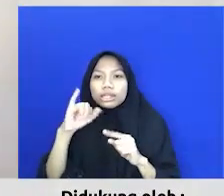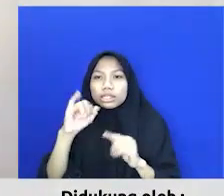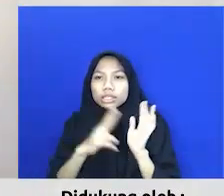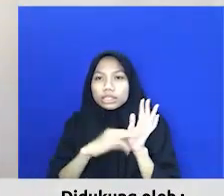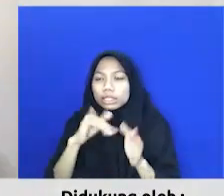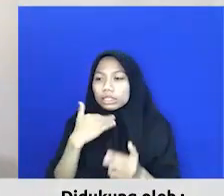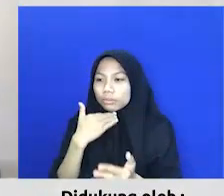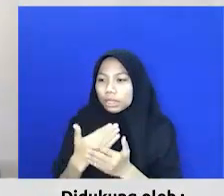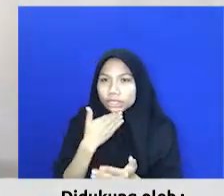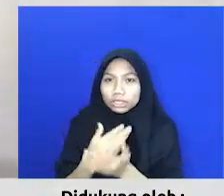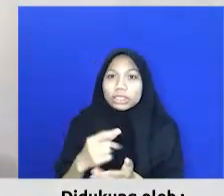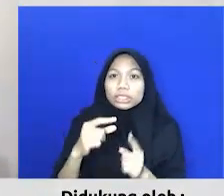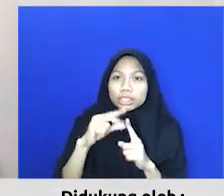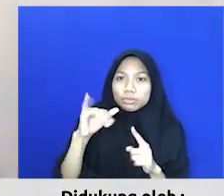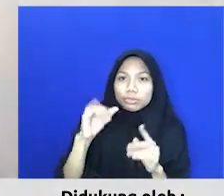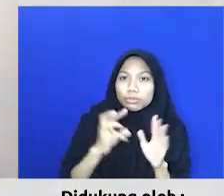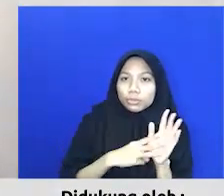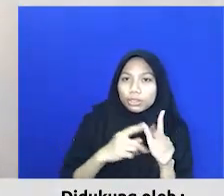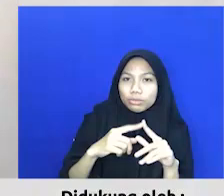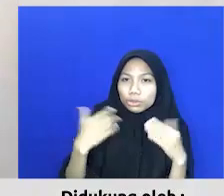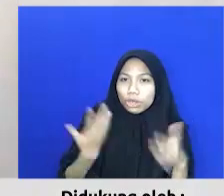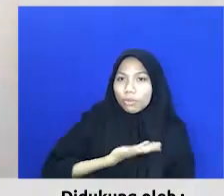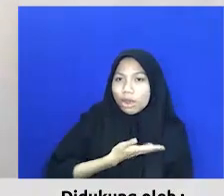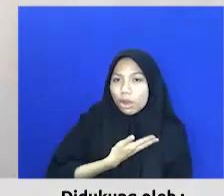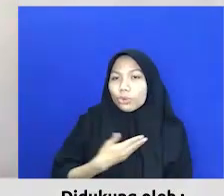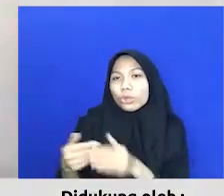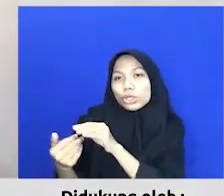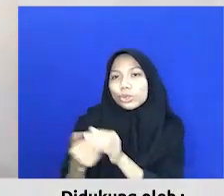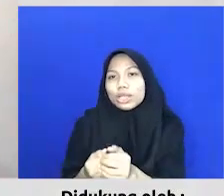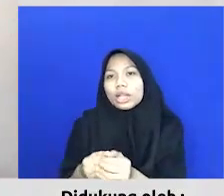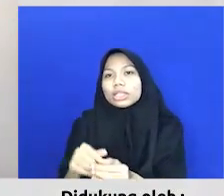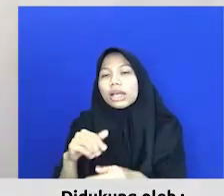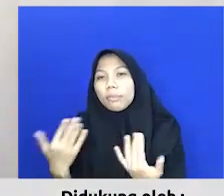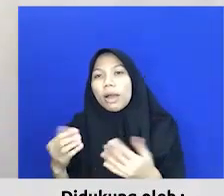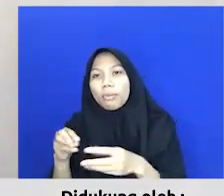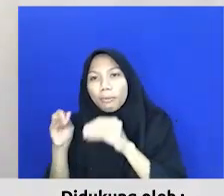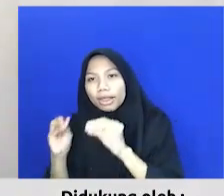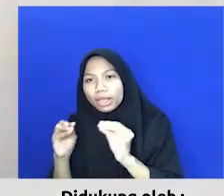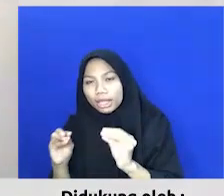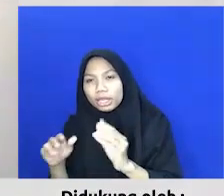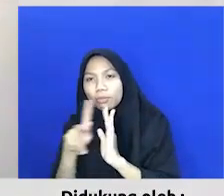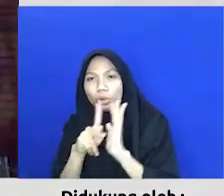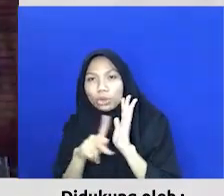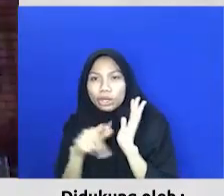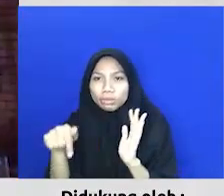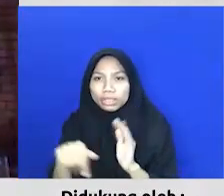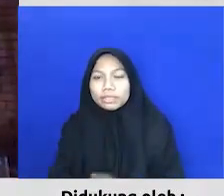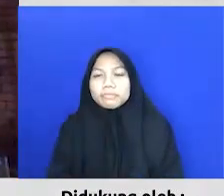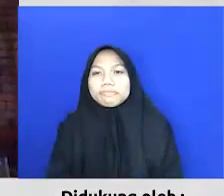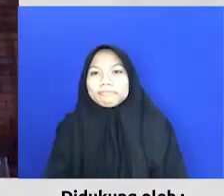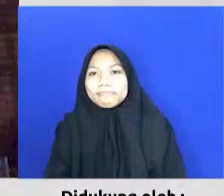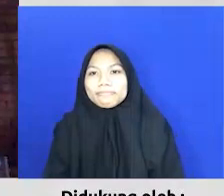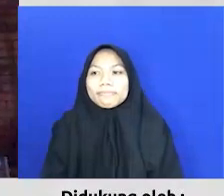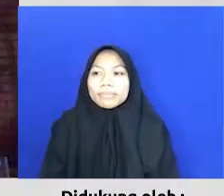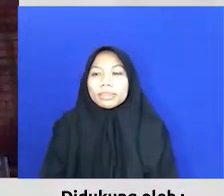film. Dan sekarang juga sudah mulai memproduksi film. Aris Mendirika adalah pendiri dari Wahana Kreator.